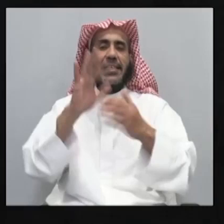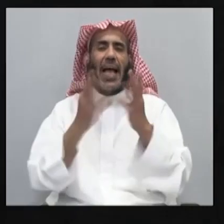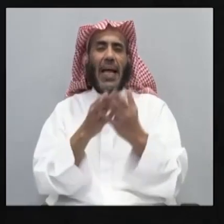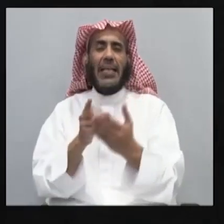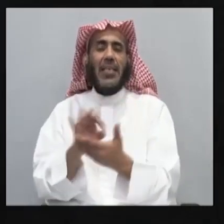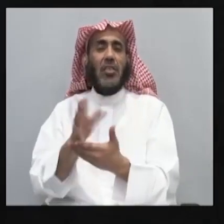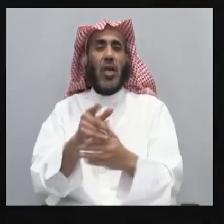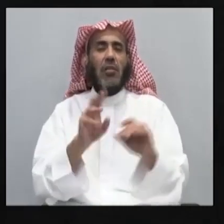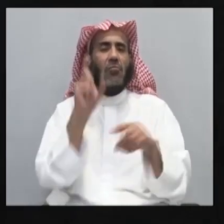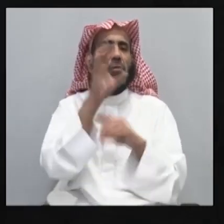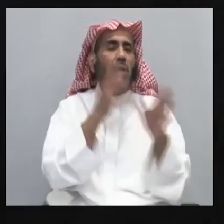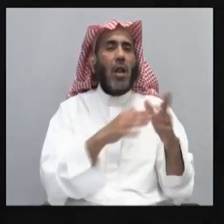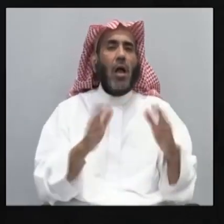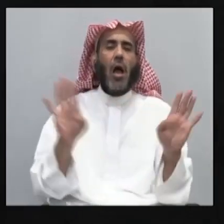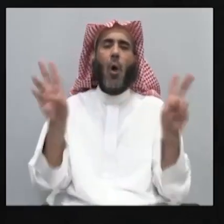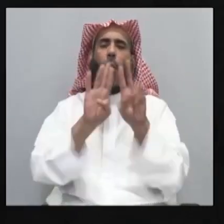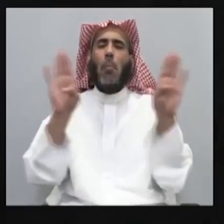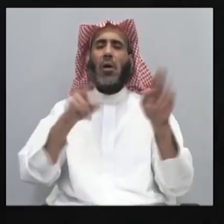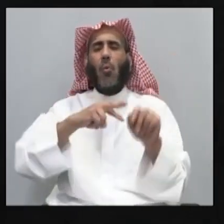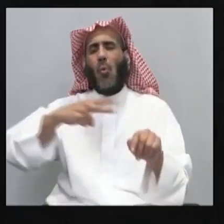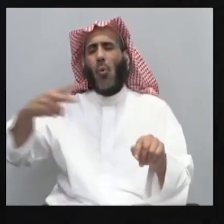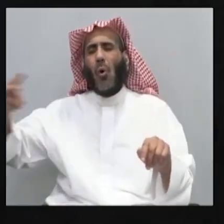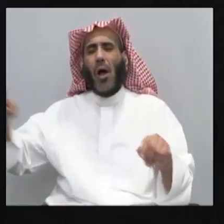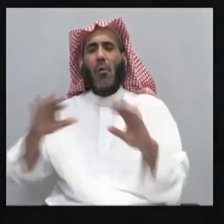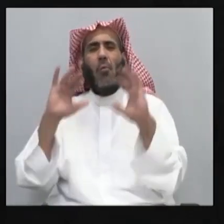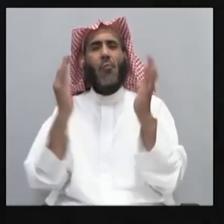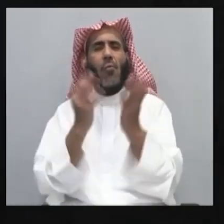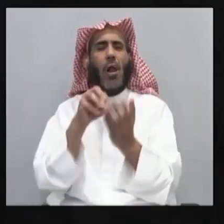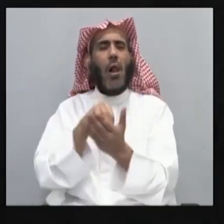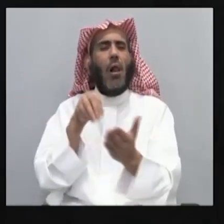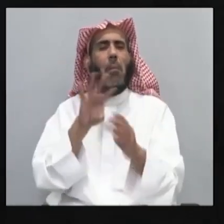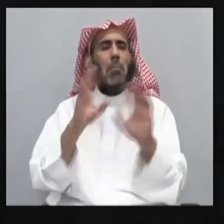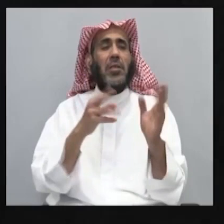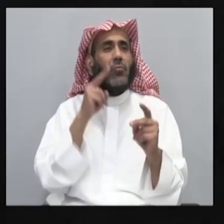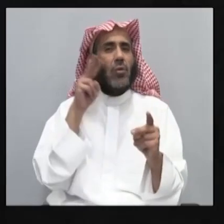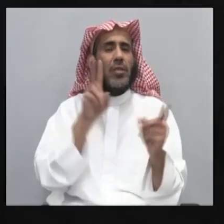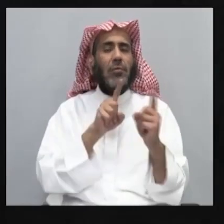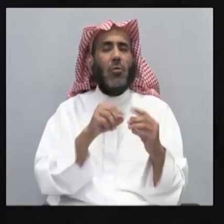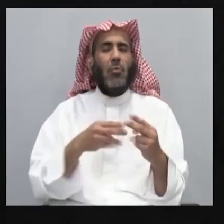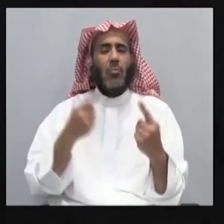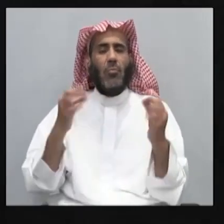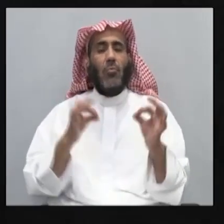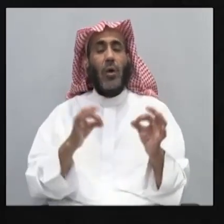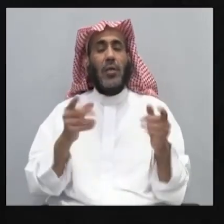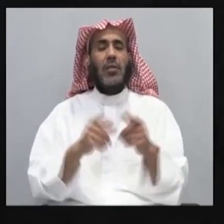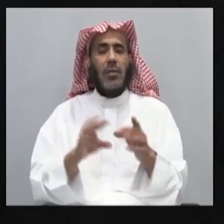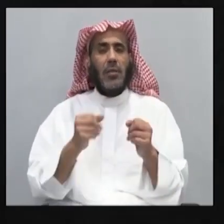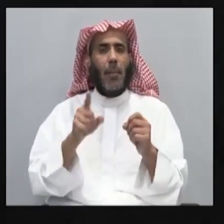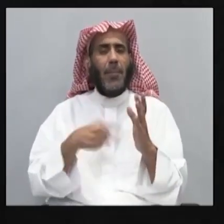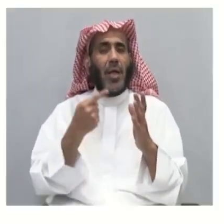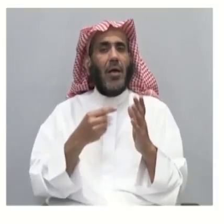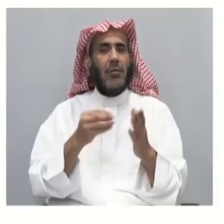في المصلى او في المسرح او في غيره من مرافق المدرسه التي كانت في بدايه استقبالك وعاده البدايات ترسخ